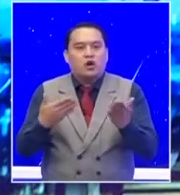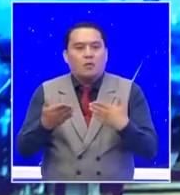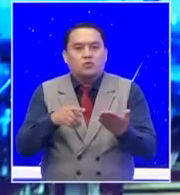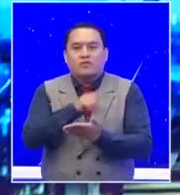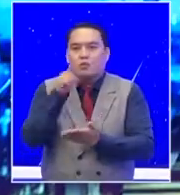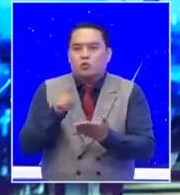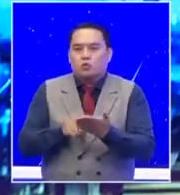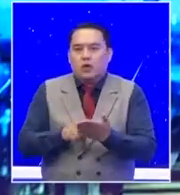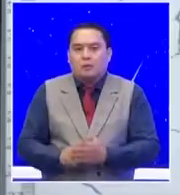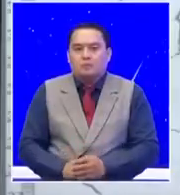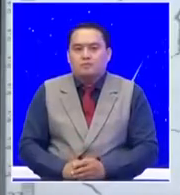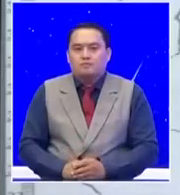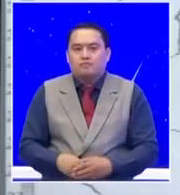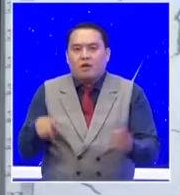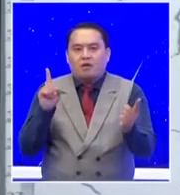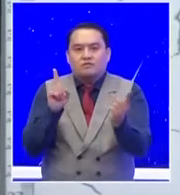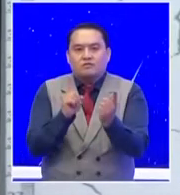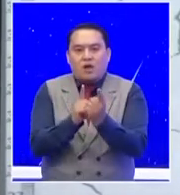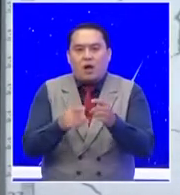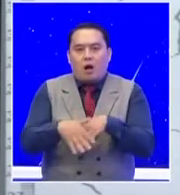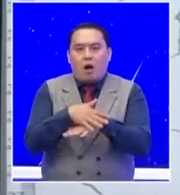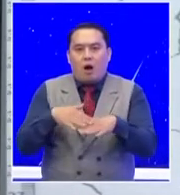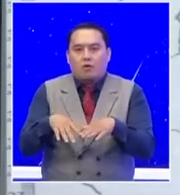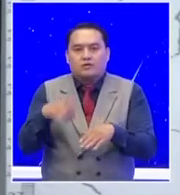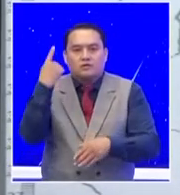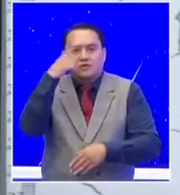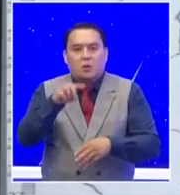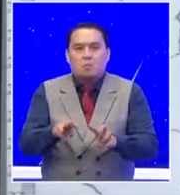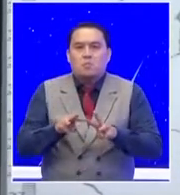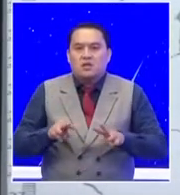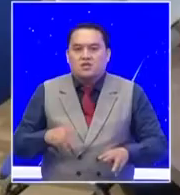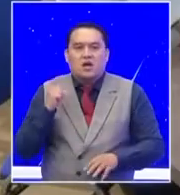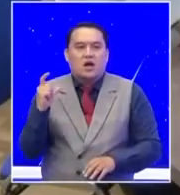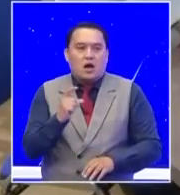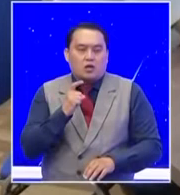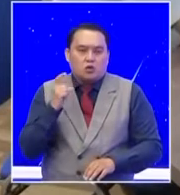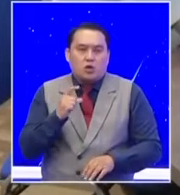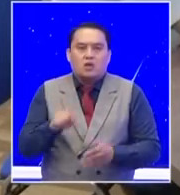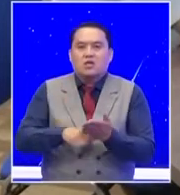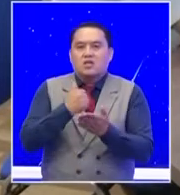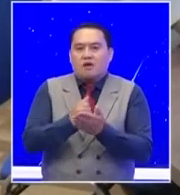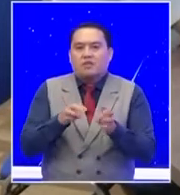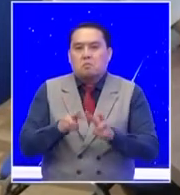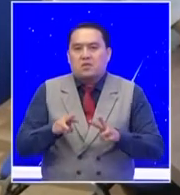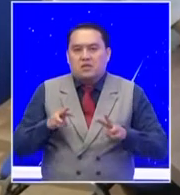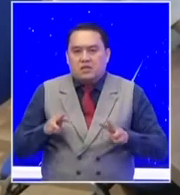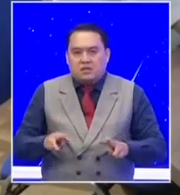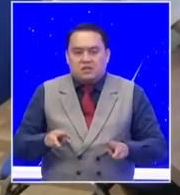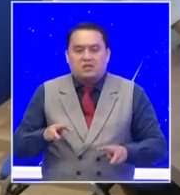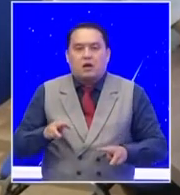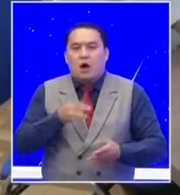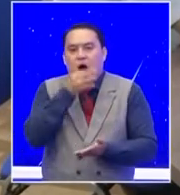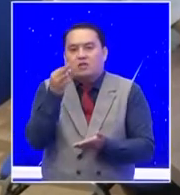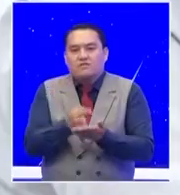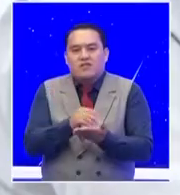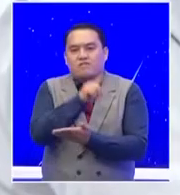вопроса. Встреча с общественниками инициирована Министерством экологии. Вице-министр Ерлан Насанбаев ответил